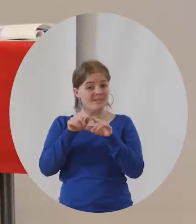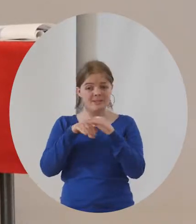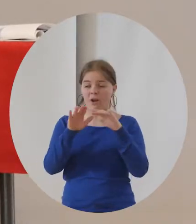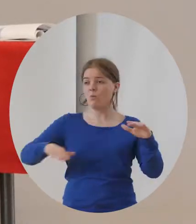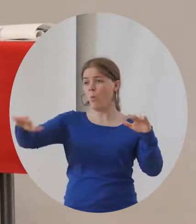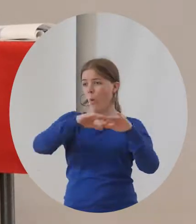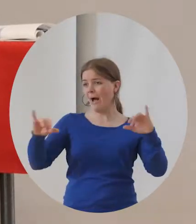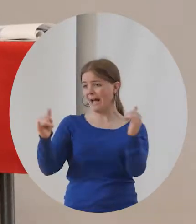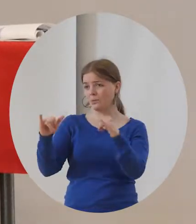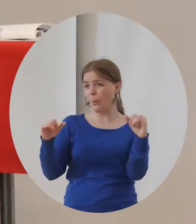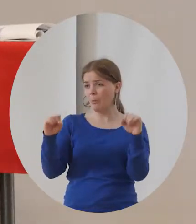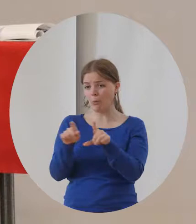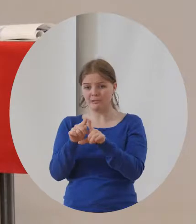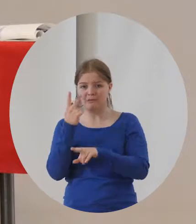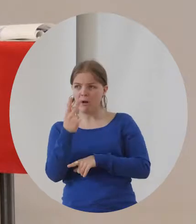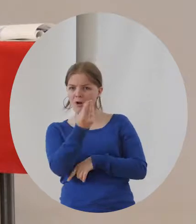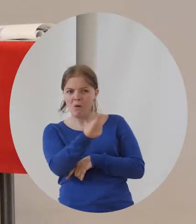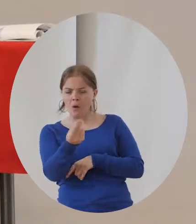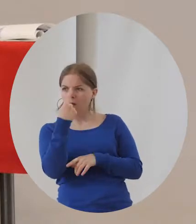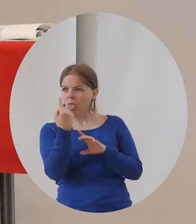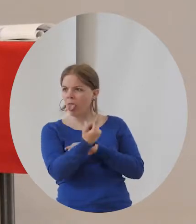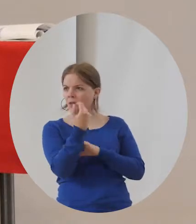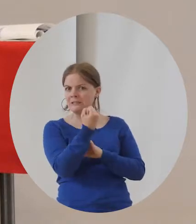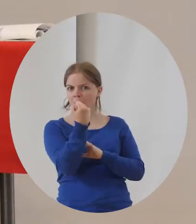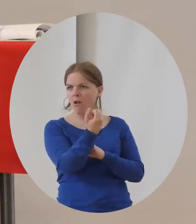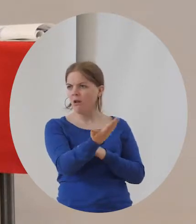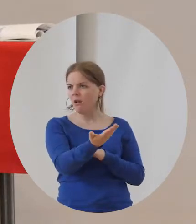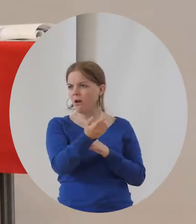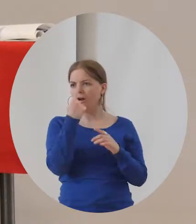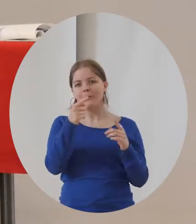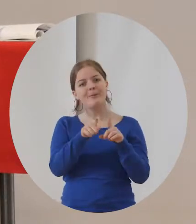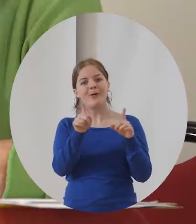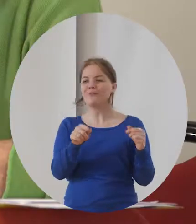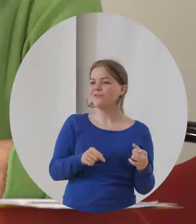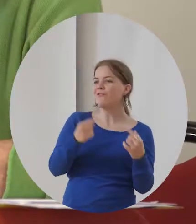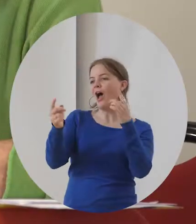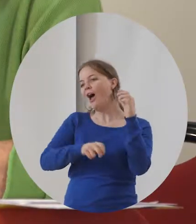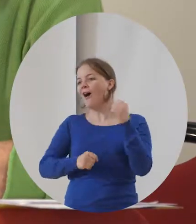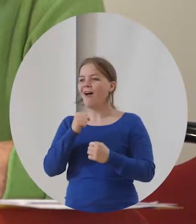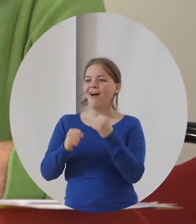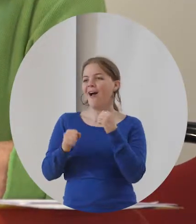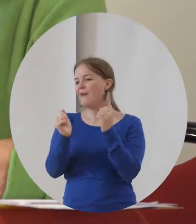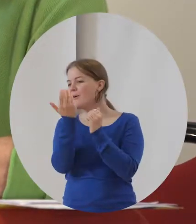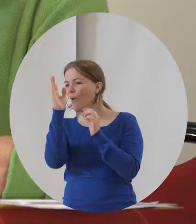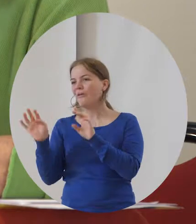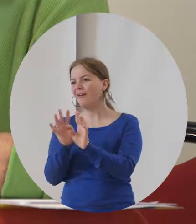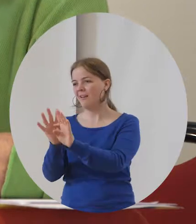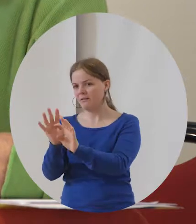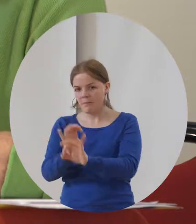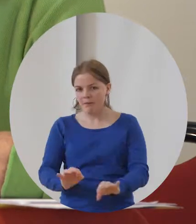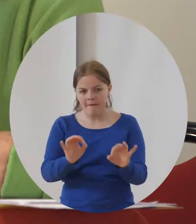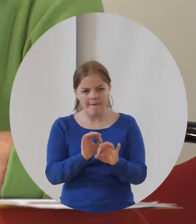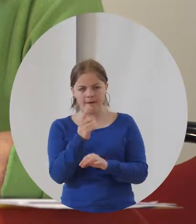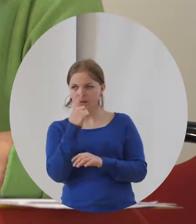voir aussi des enfants qui sont dans l'isolement, qui ne vont pas du tout se lancer dans la course avec les autres, qui vont se mettre